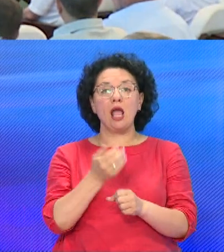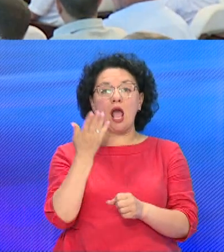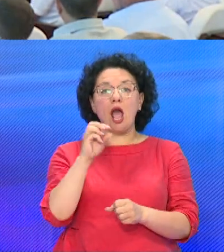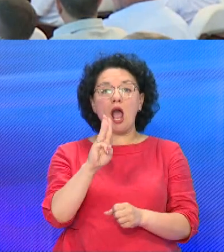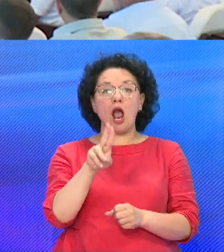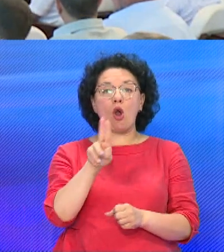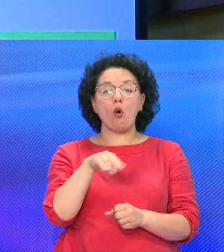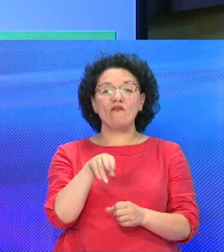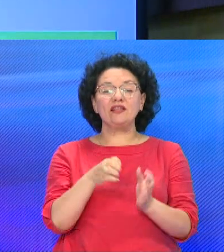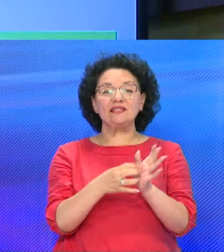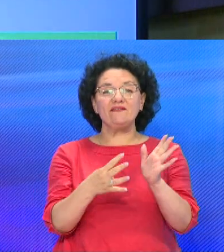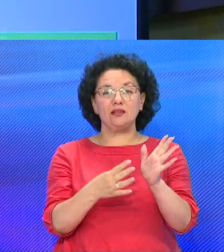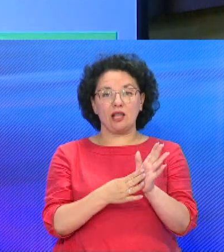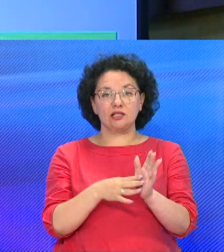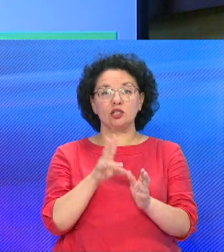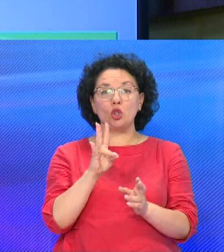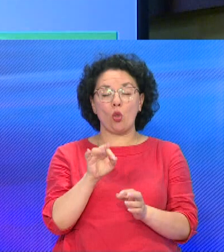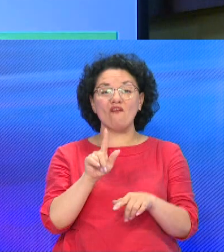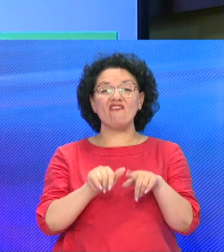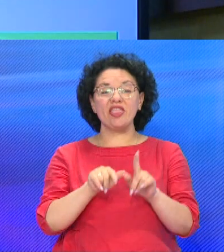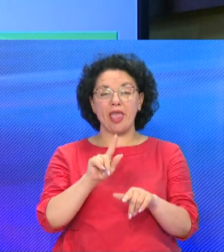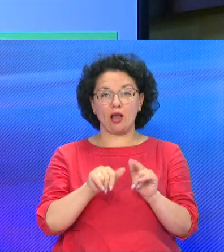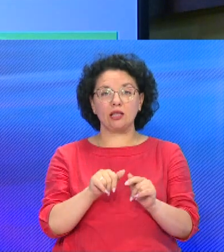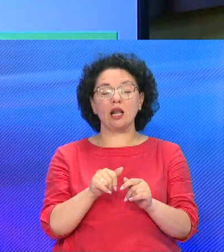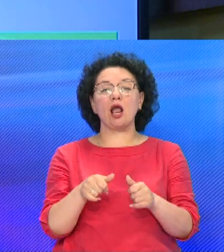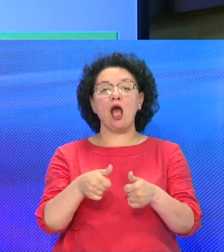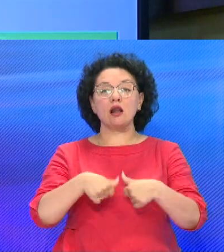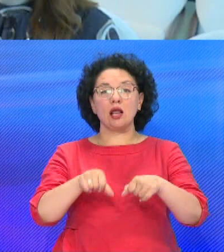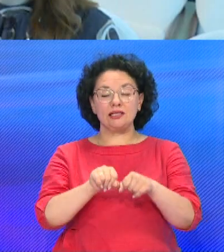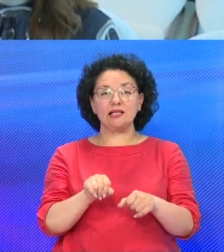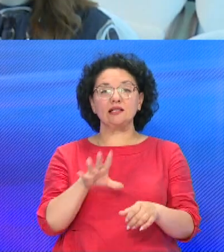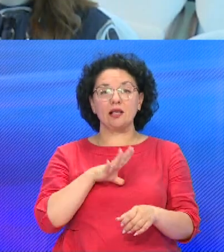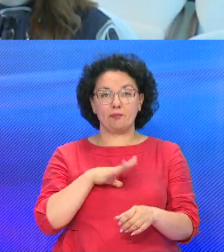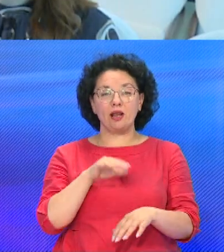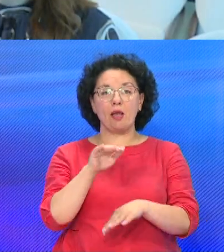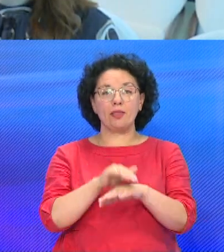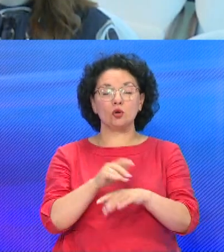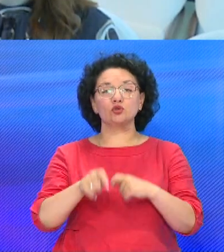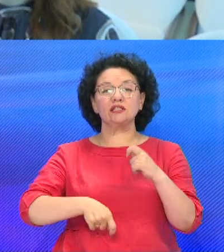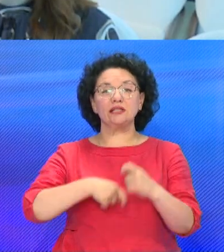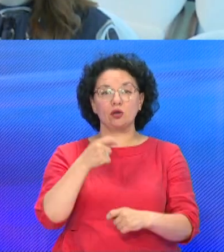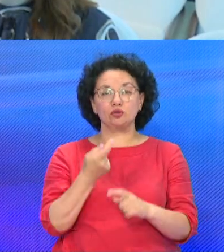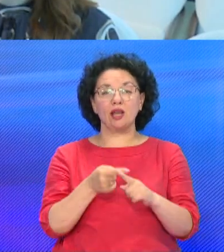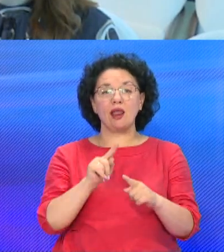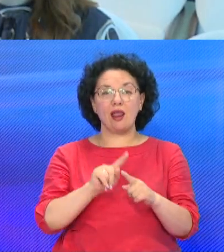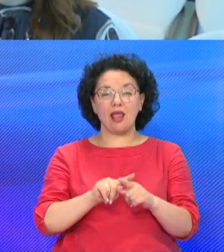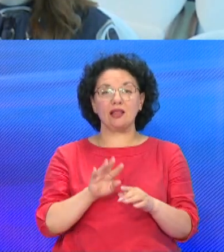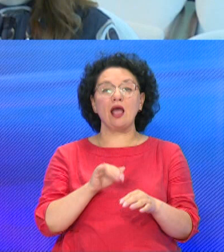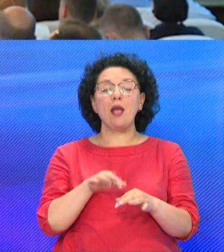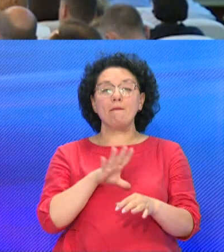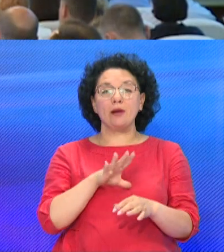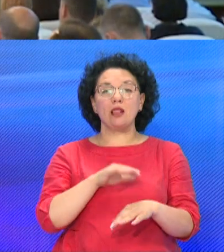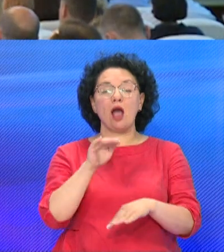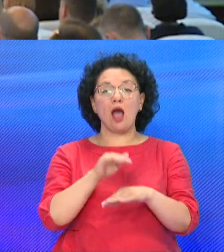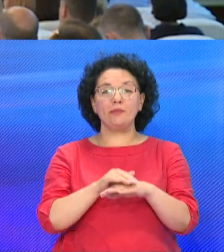COVID-19. Однако у некоторых профильных установах были допущены финансовые помылки и порушения. На первых это тычется неметового